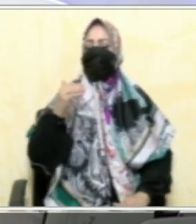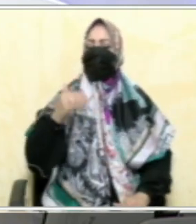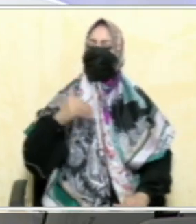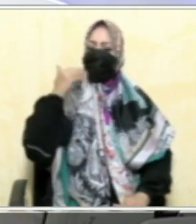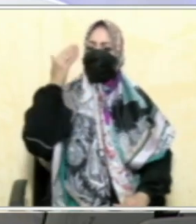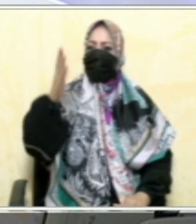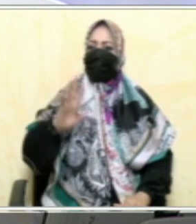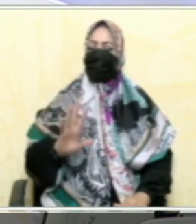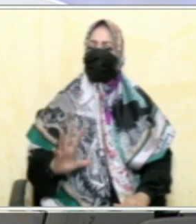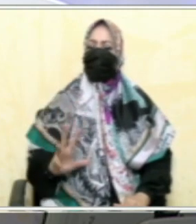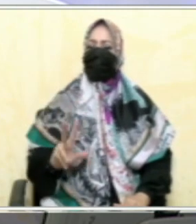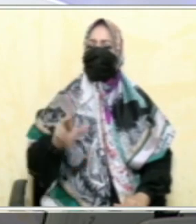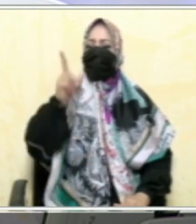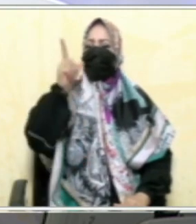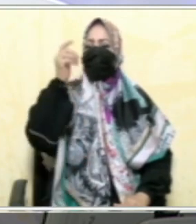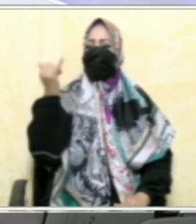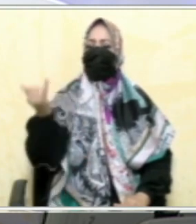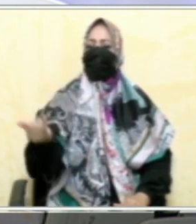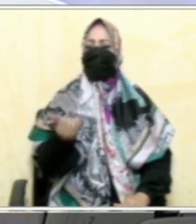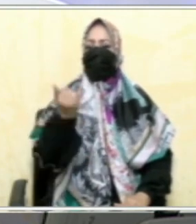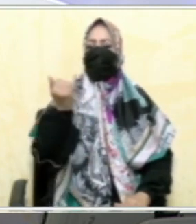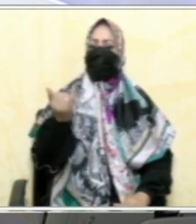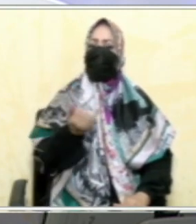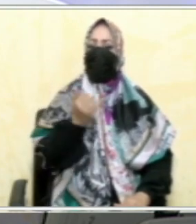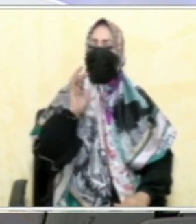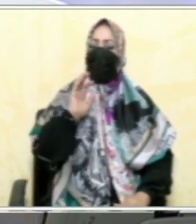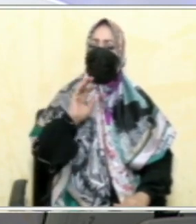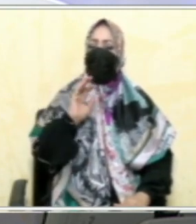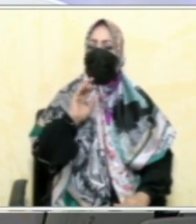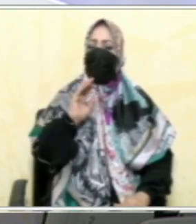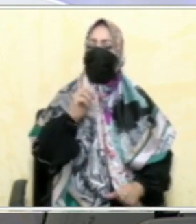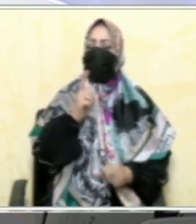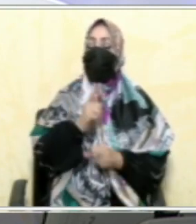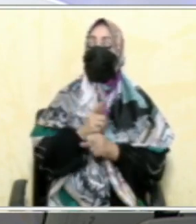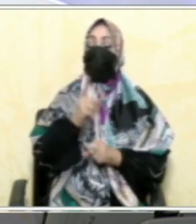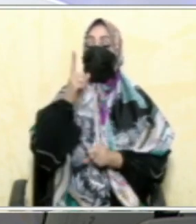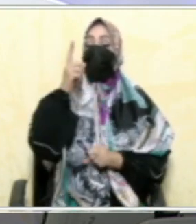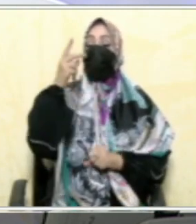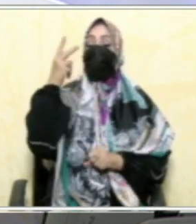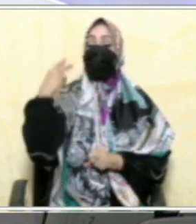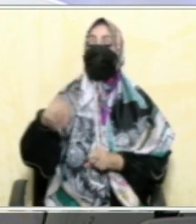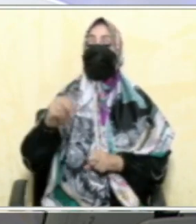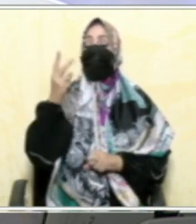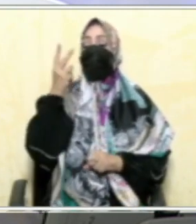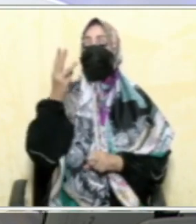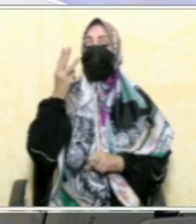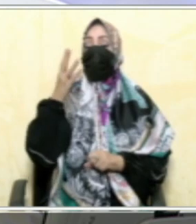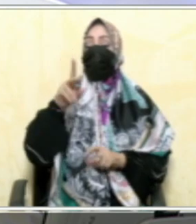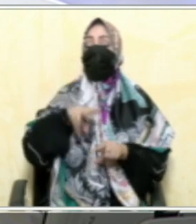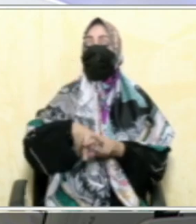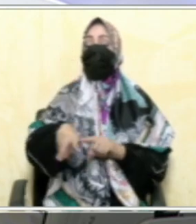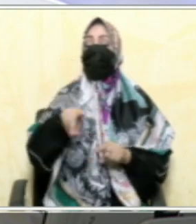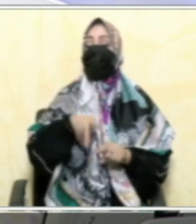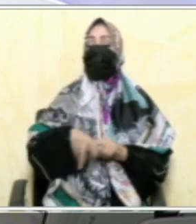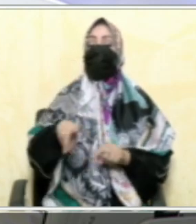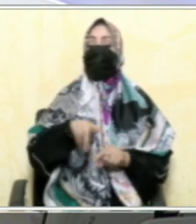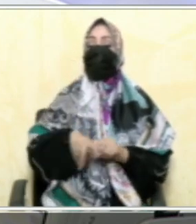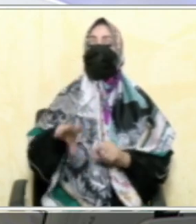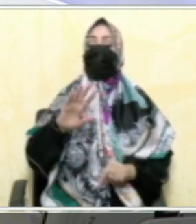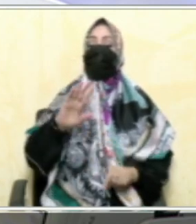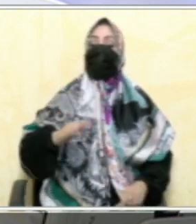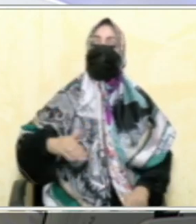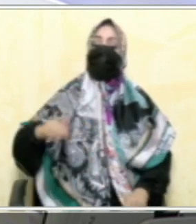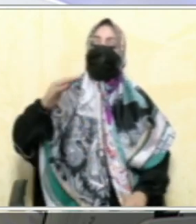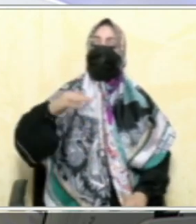الثانية أن يترقوا به إلى المرتبة التي يريدون أن يصل إليها وهكذا. وإن كان